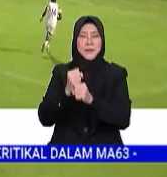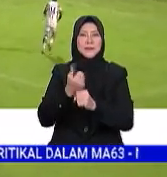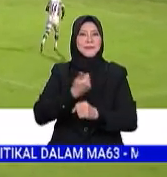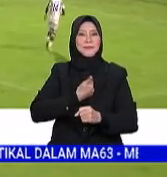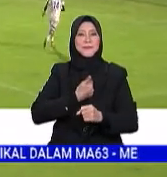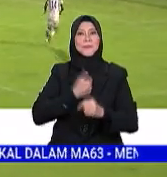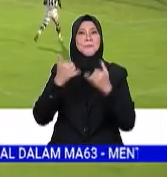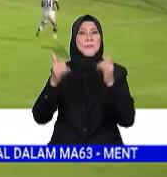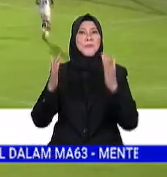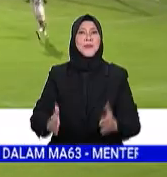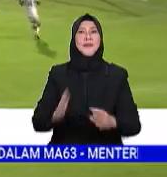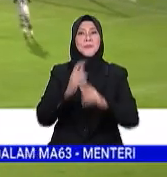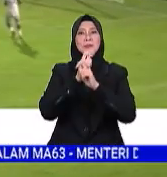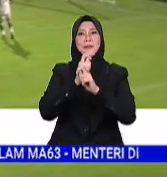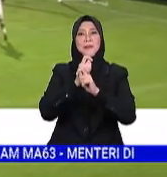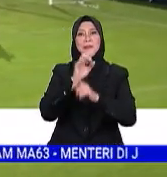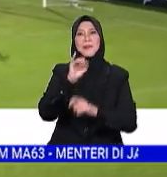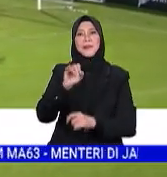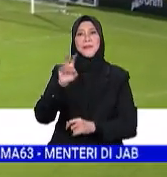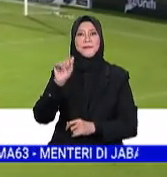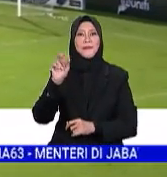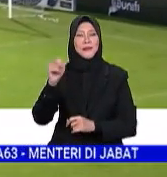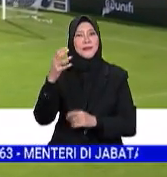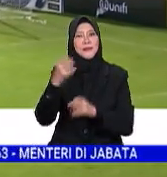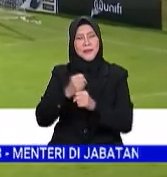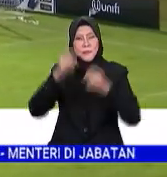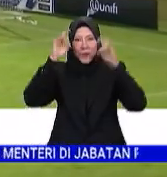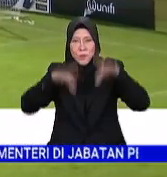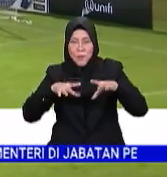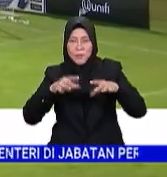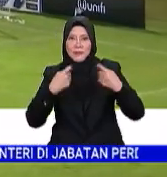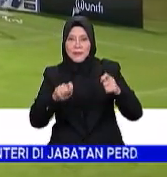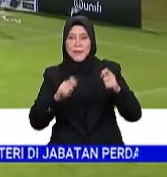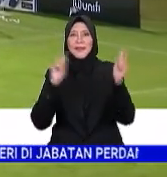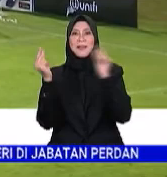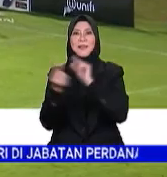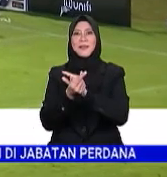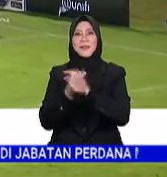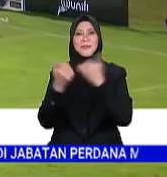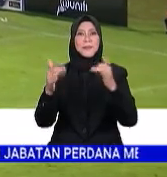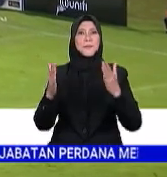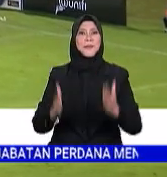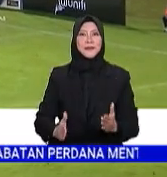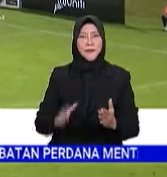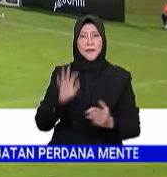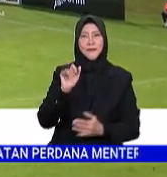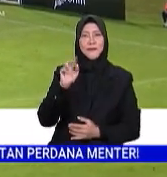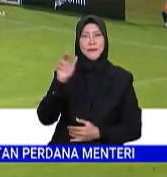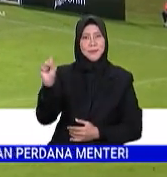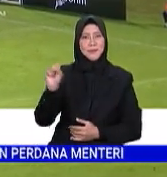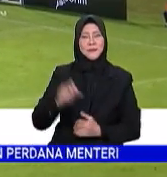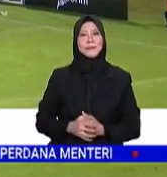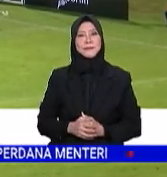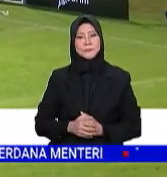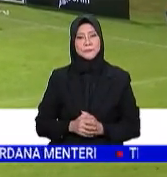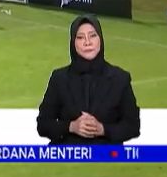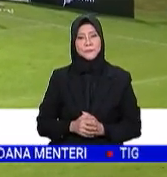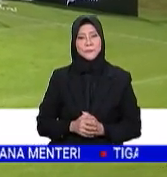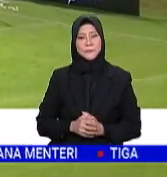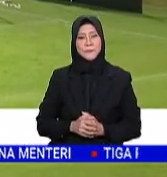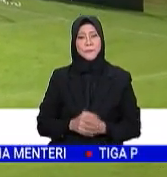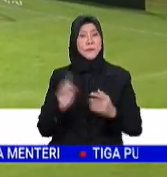jaringan sendiri pemain ketahanannya bifadli hasil percobaan pemain ganteng selawat Muhammad Fahrizal nasyroh Hai